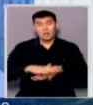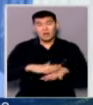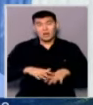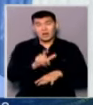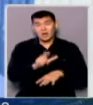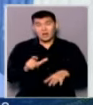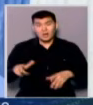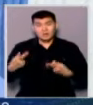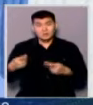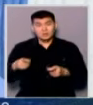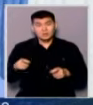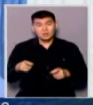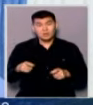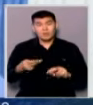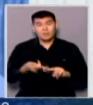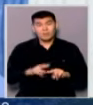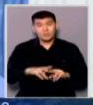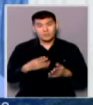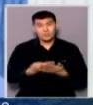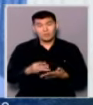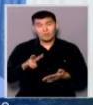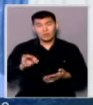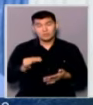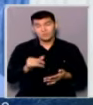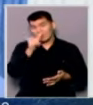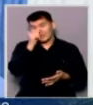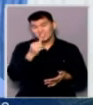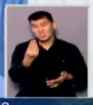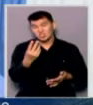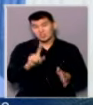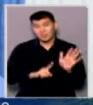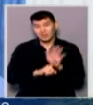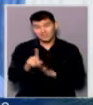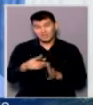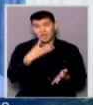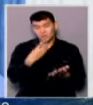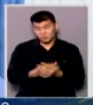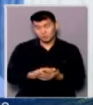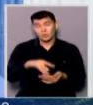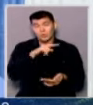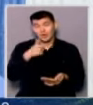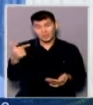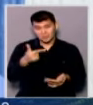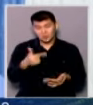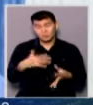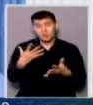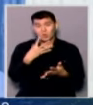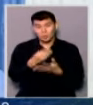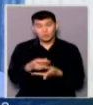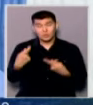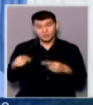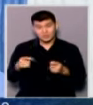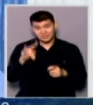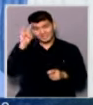өнімдер осы маусым айының аяғына, шілденің басына қарай шығып, оларда халыққа таратылатын